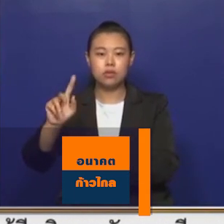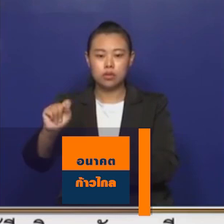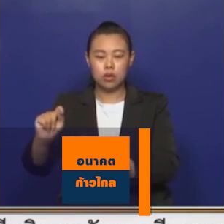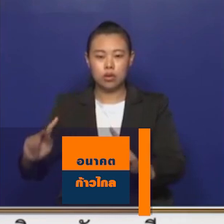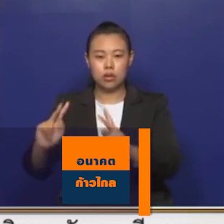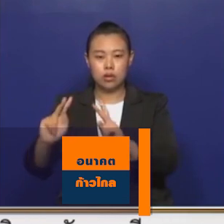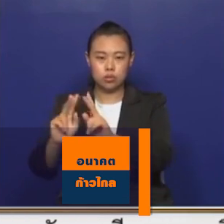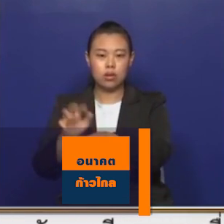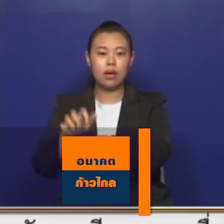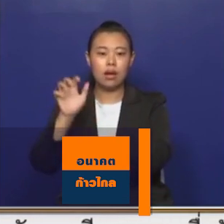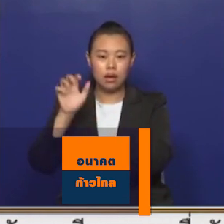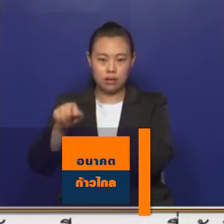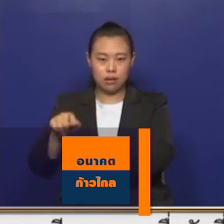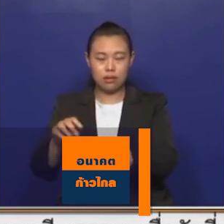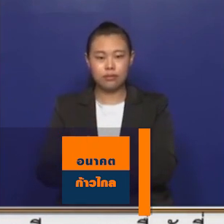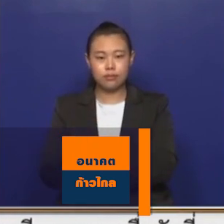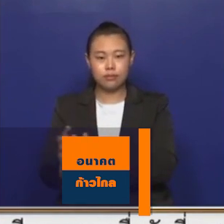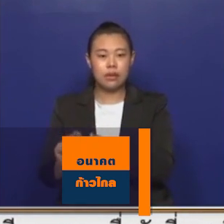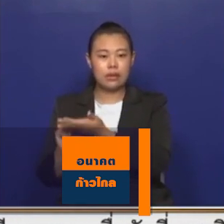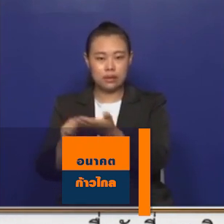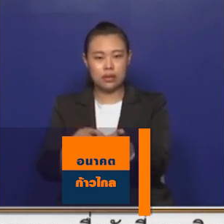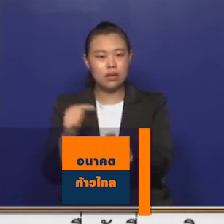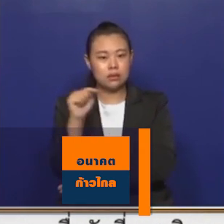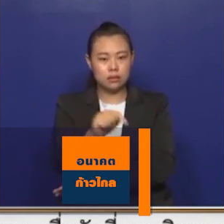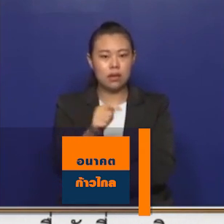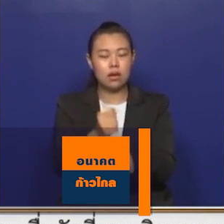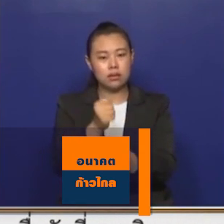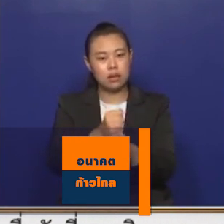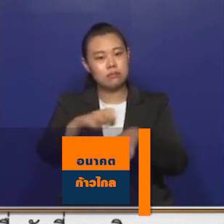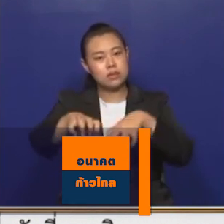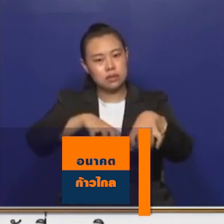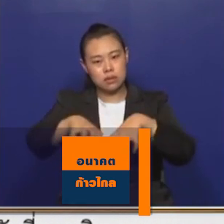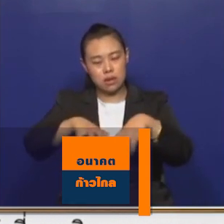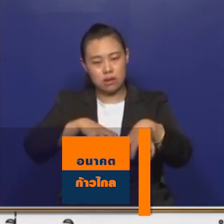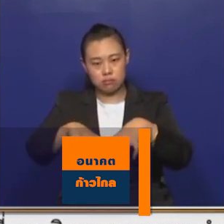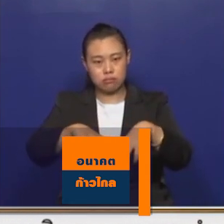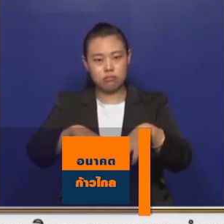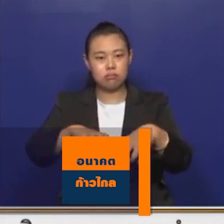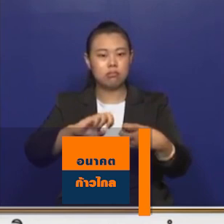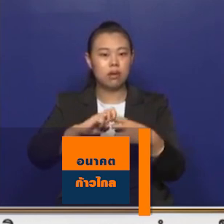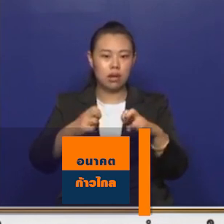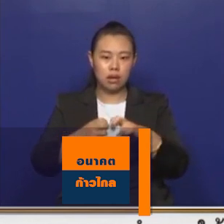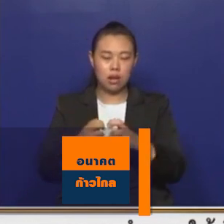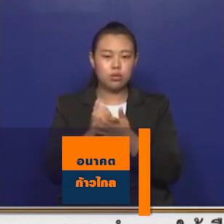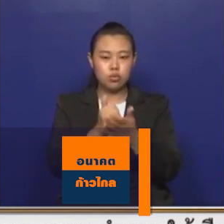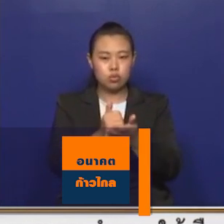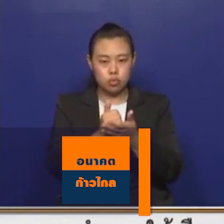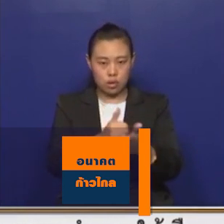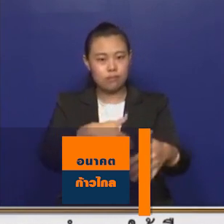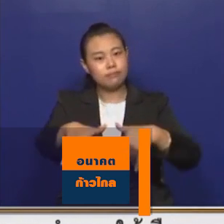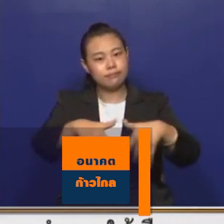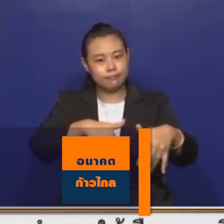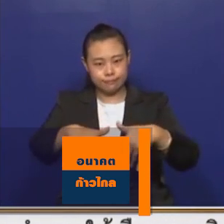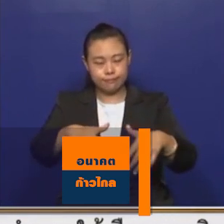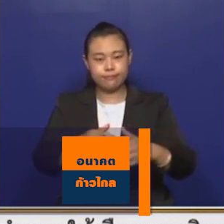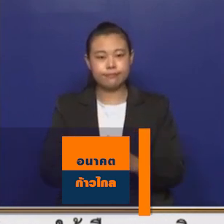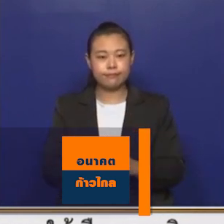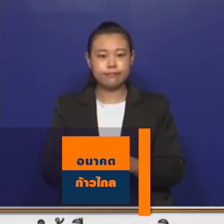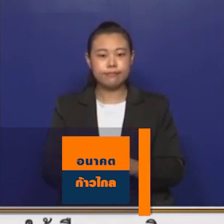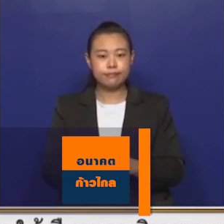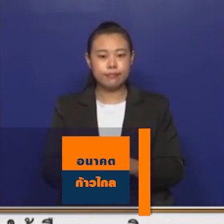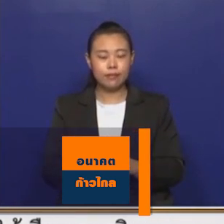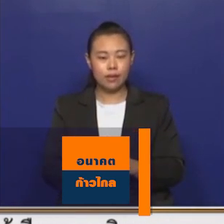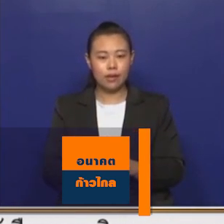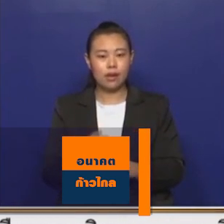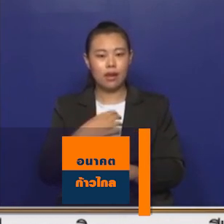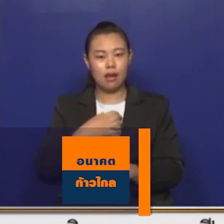งต่อไปยังหน่วยงานที่เกี่ยวข้องในสังกัดของท่านนะครับให้ช่วยมาดูแลแก้ไขอย่างจริงจังนะครับแล้วก็ขอให้เป็นการแก้ไขแบบในระยะ